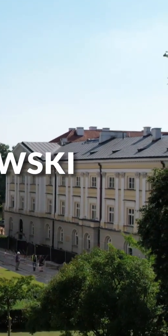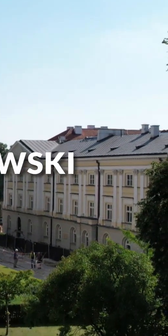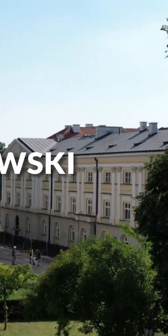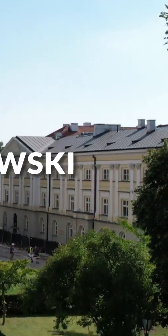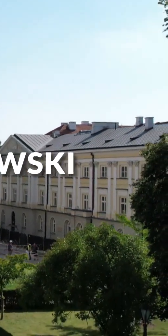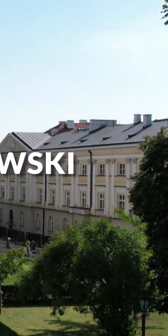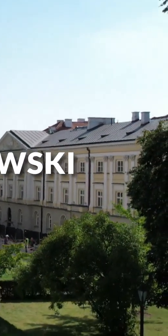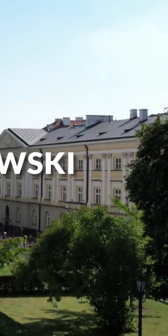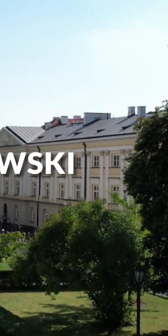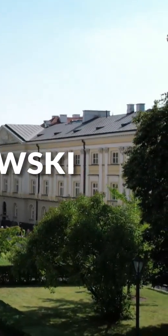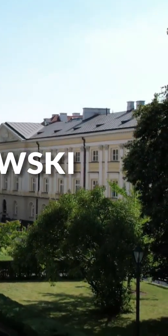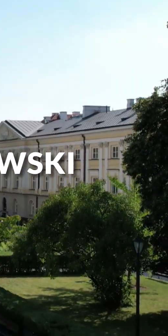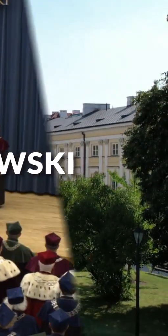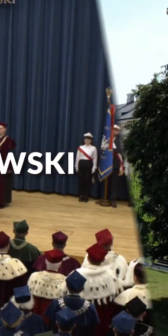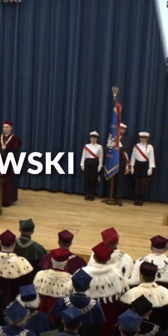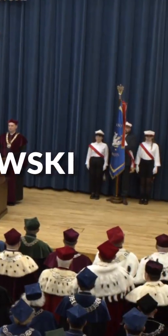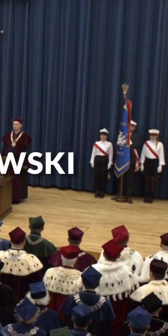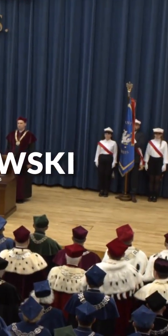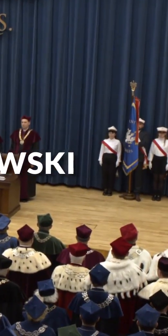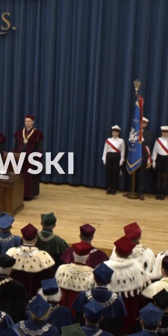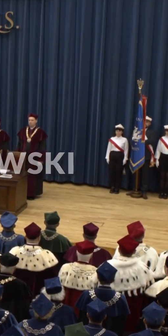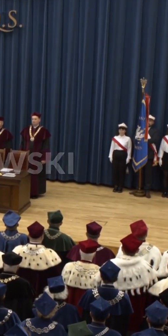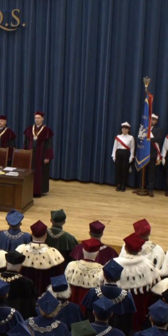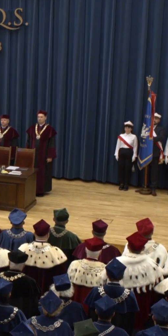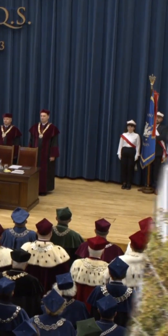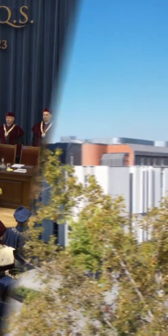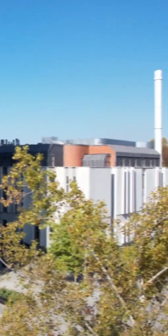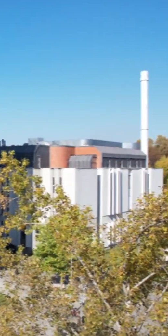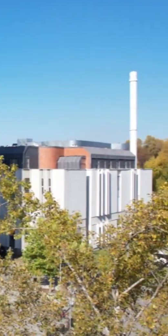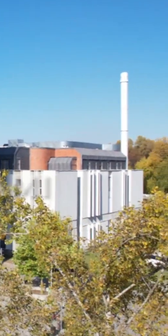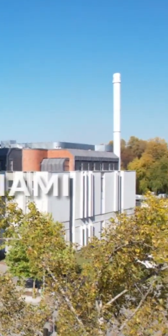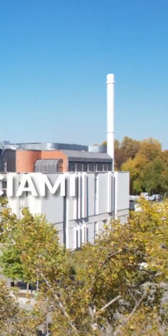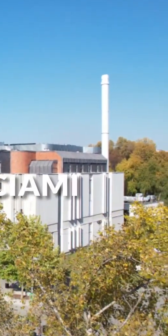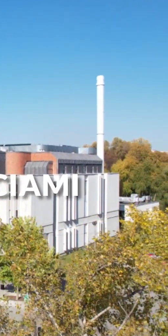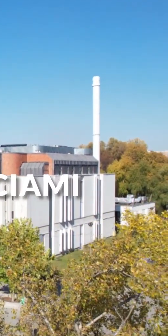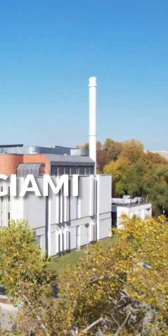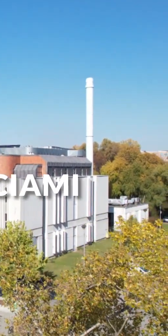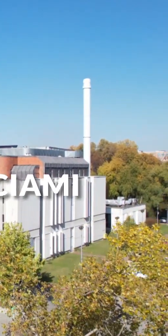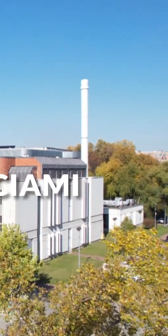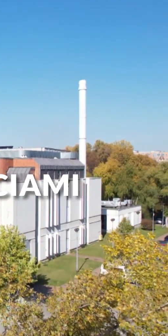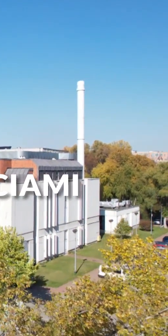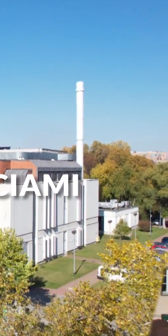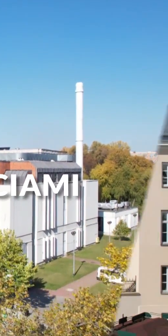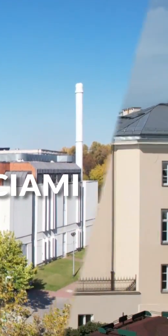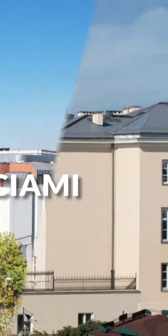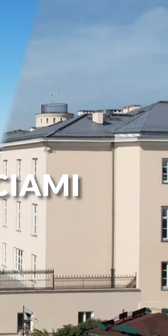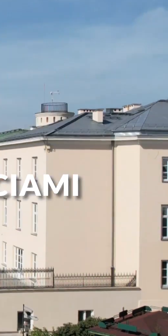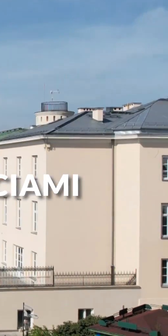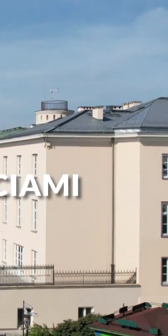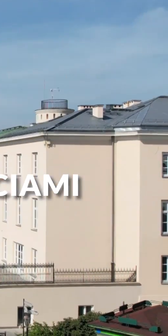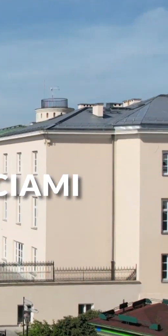Uniwersytet Warszawski. Widok z lotu ptaka na zabytkowe budynki kampusu głównego oraz nowoczesne budynki kampusu Ochota.